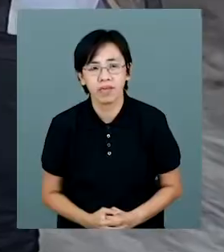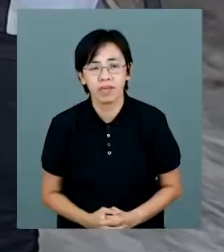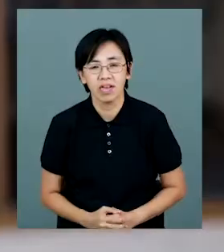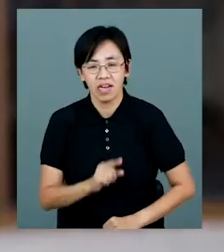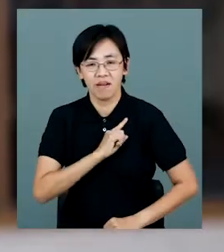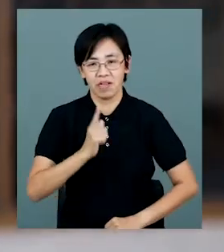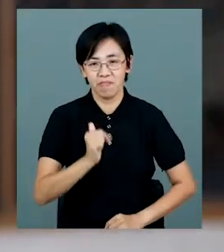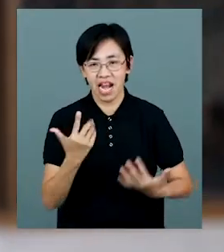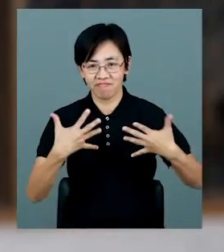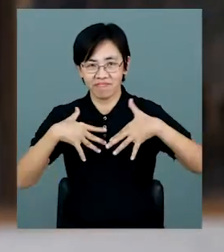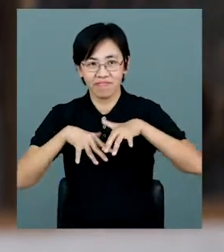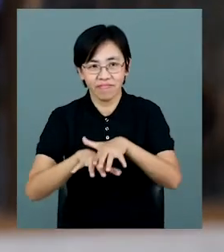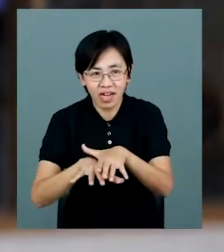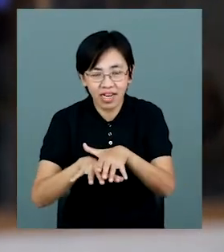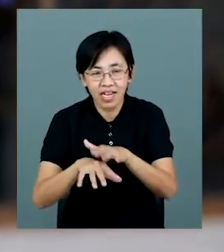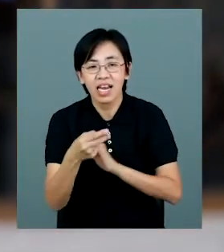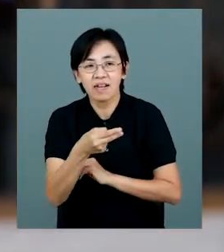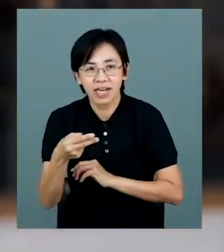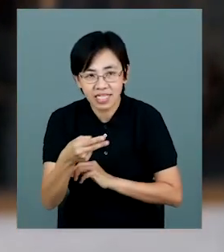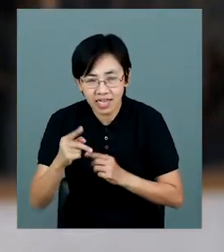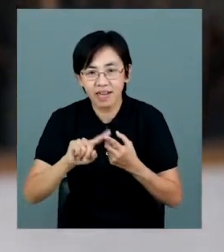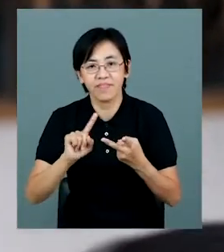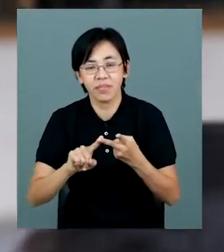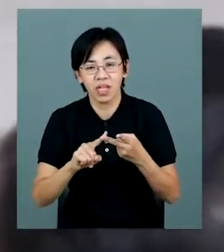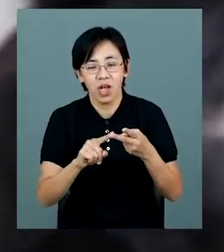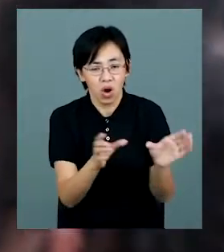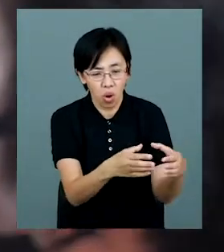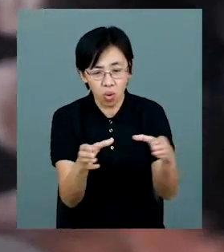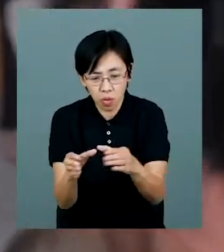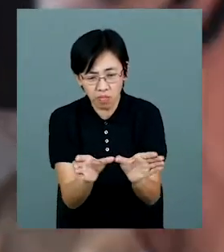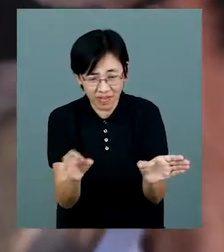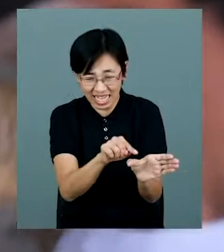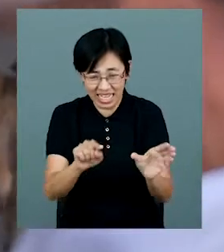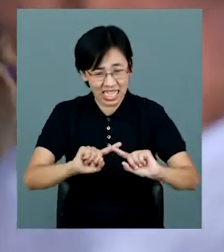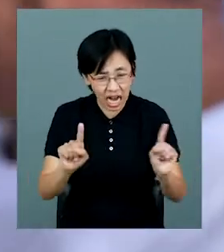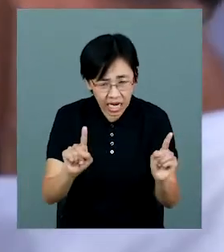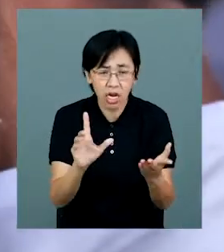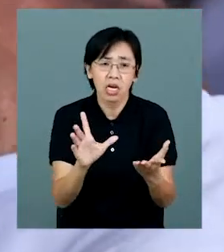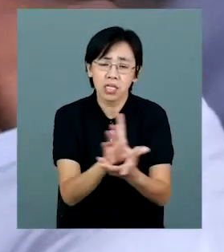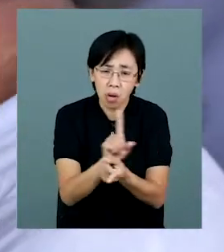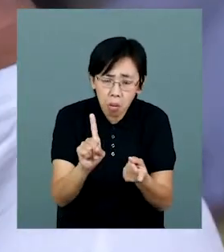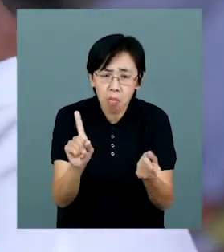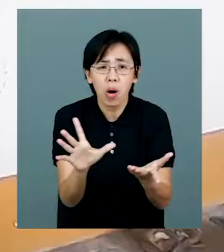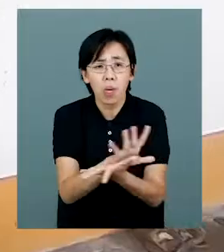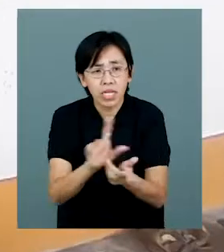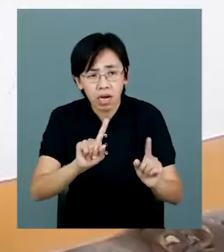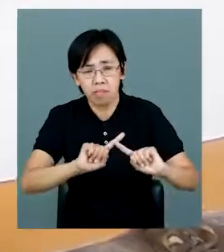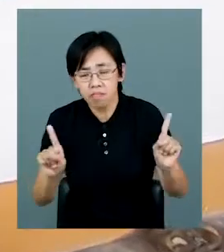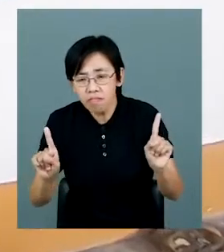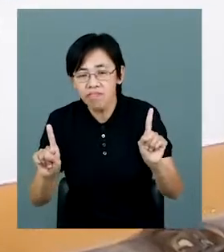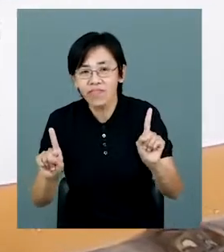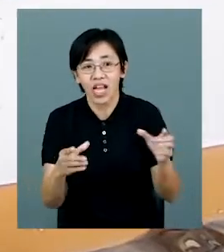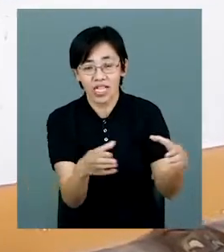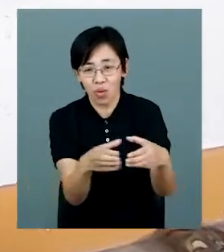เขาเป็นตัวเชื่อมหลักอะค่ะไม่ว่าจะเป็นเรื่องของภาษาเรื่องของความแตกต่างทางสังคมวัฒนธรรมเพราะว่าทั้งส